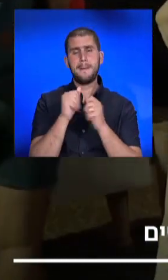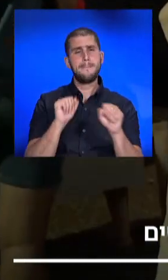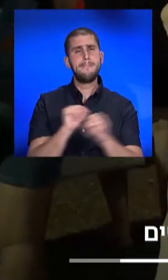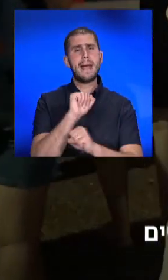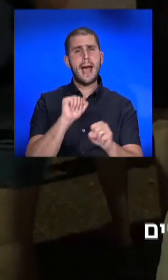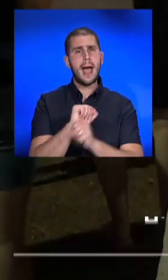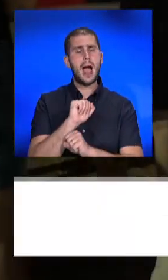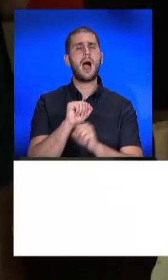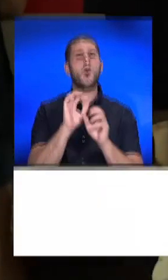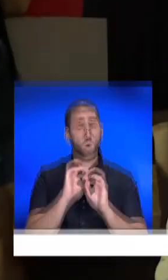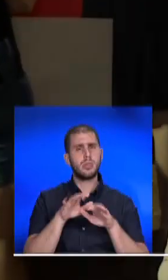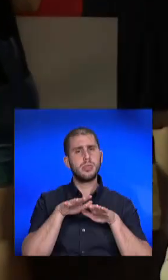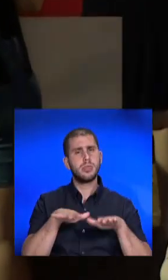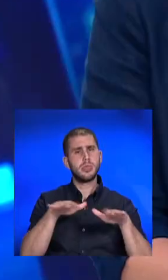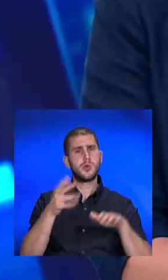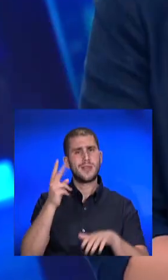עוד תלך ותתעצם.